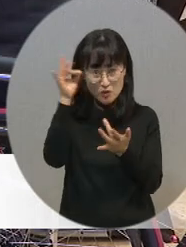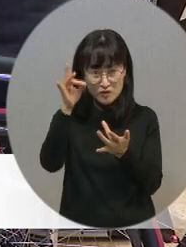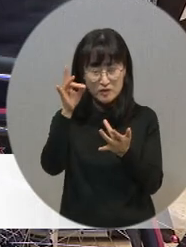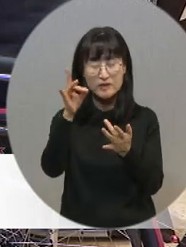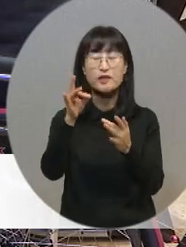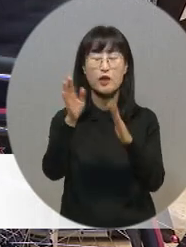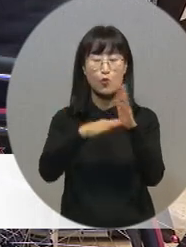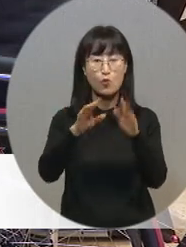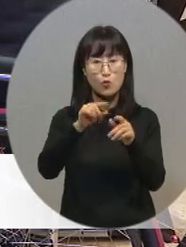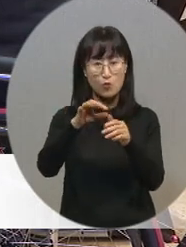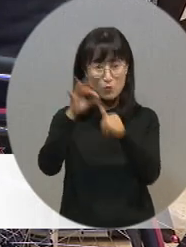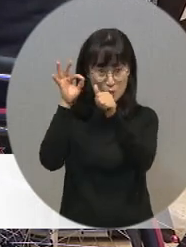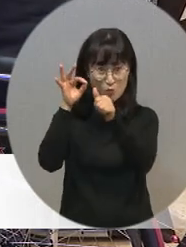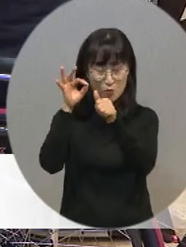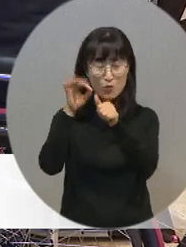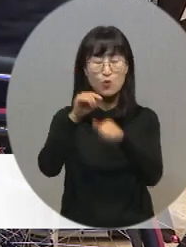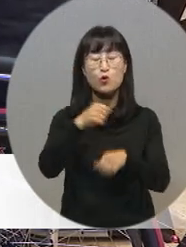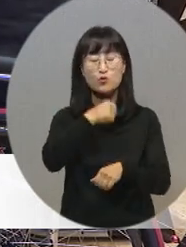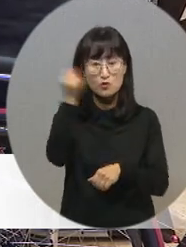도지사 표창 수여,